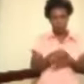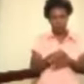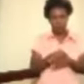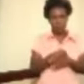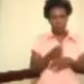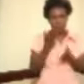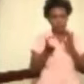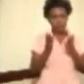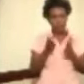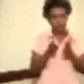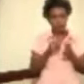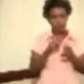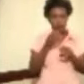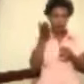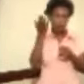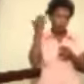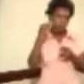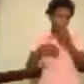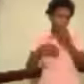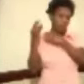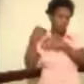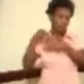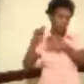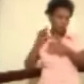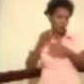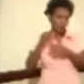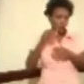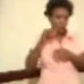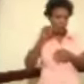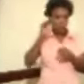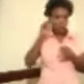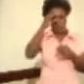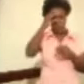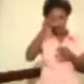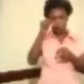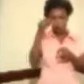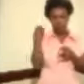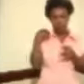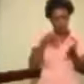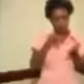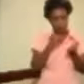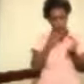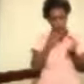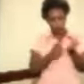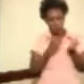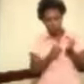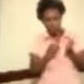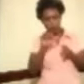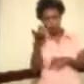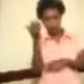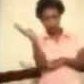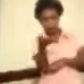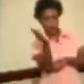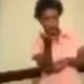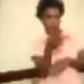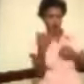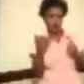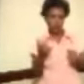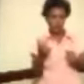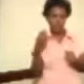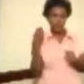moderne de développement. Il y a exemple des autres pays, comment ils ont développé. Nous avons un petit pays tant que Rwanda, qui est loin de nous. Et